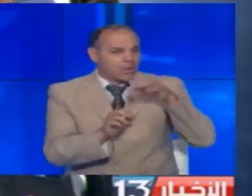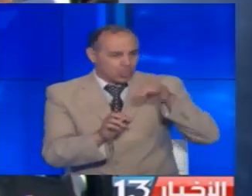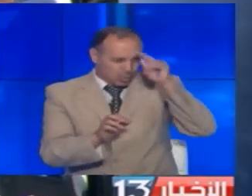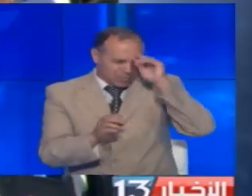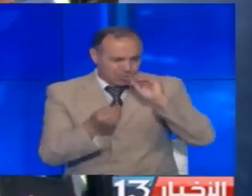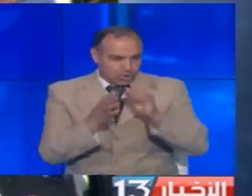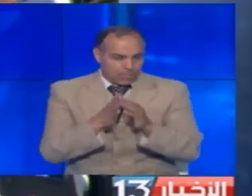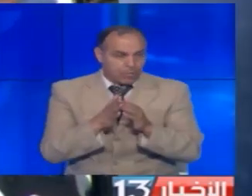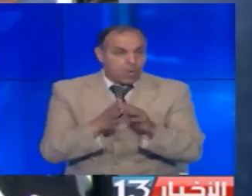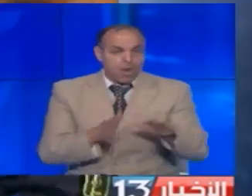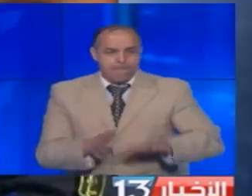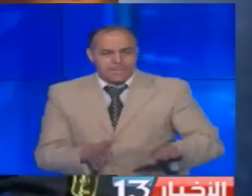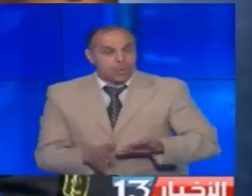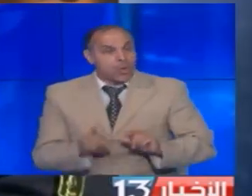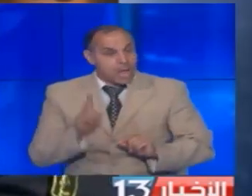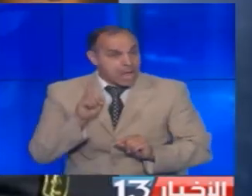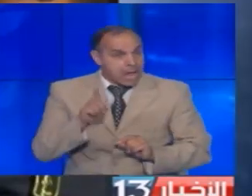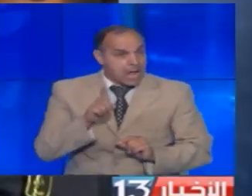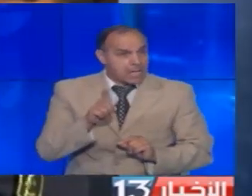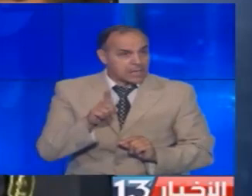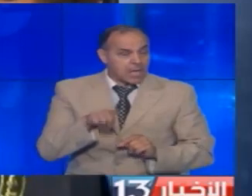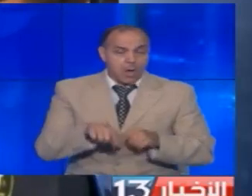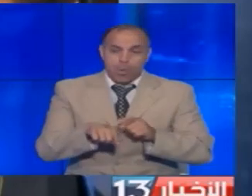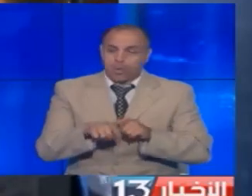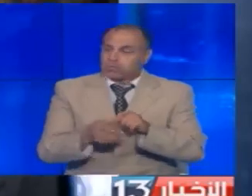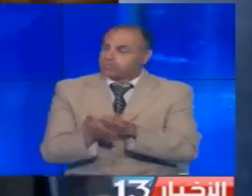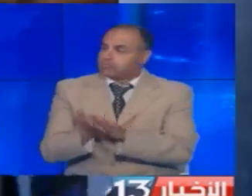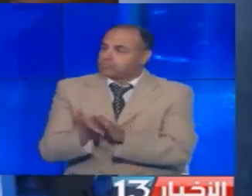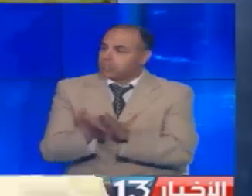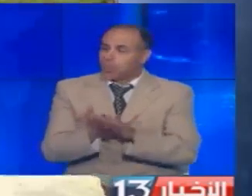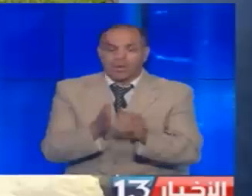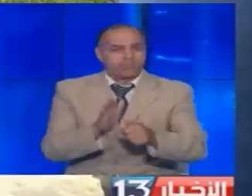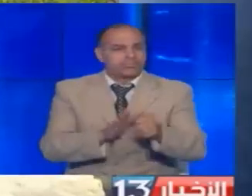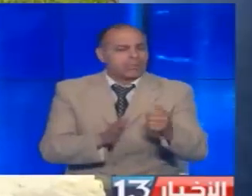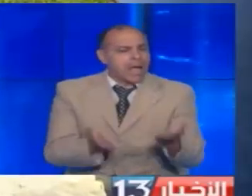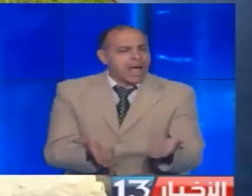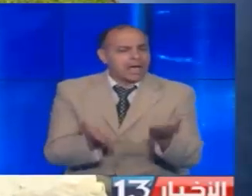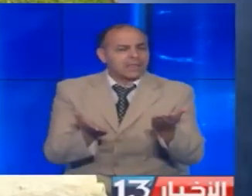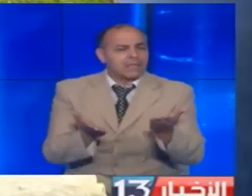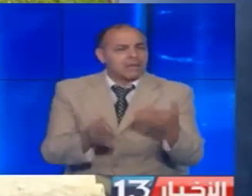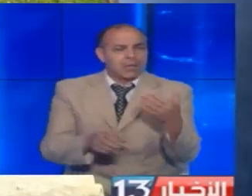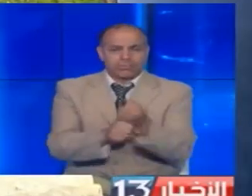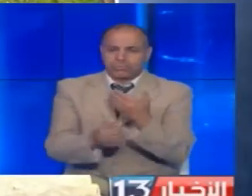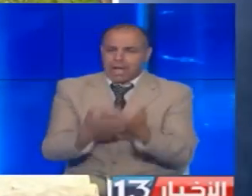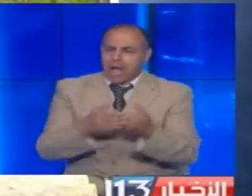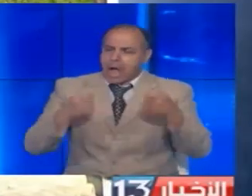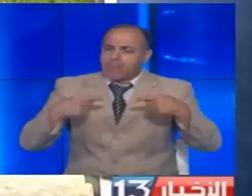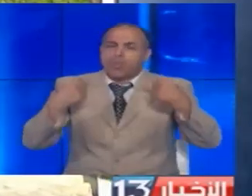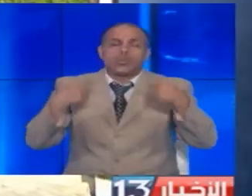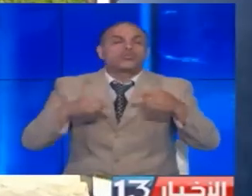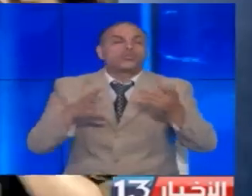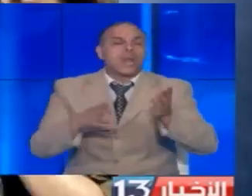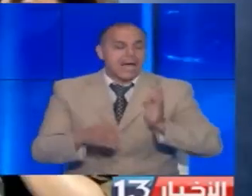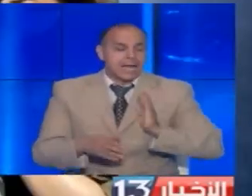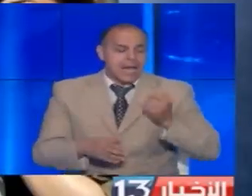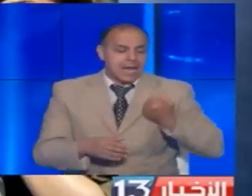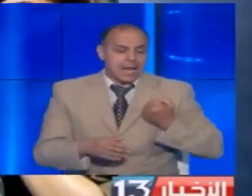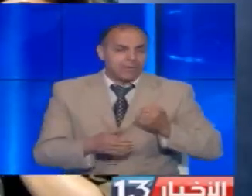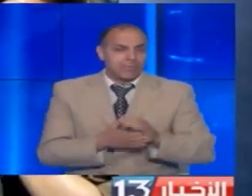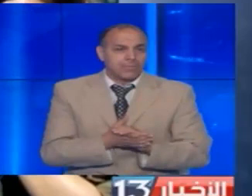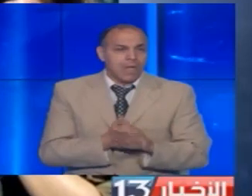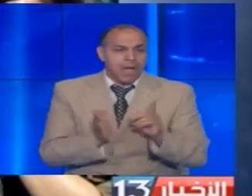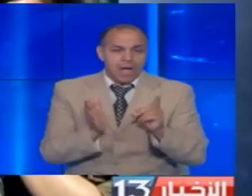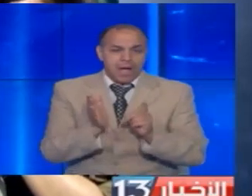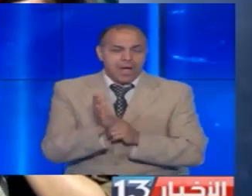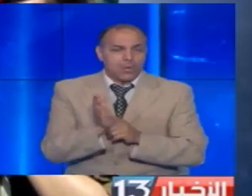البلاد والمنطقة عموما، وضمانا لتسجيل مزيد النجاحات وكسب رهان الحرب على الإرهاب. راجعة قانون